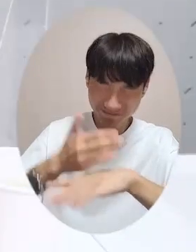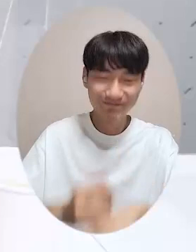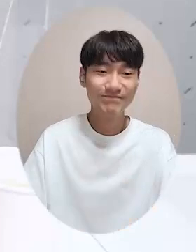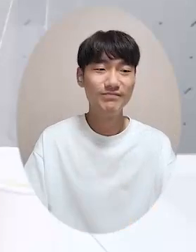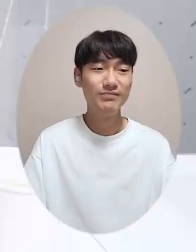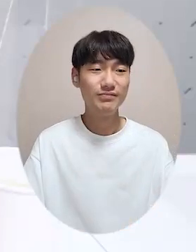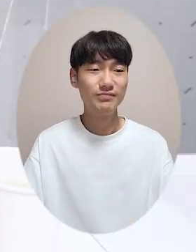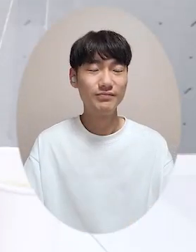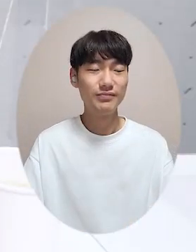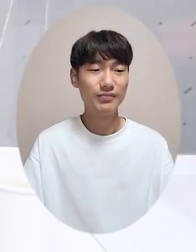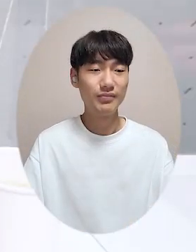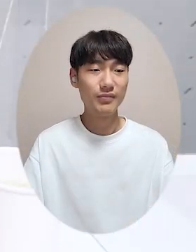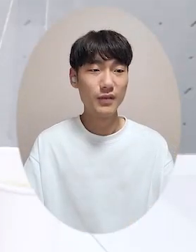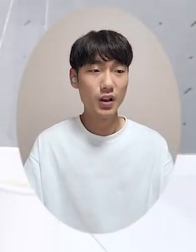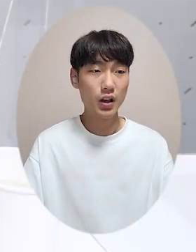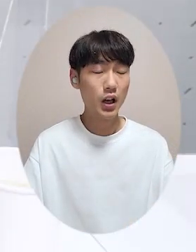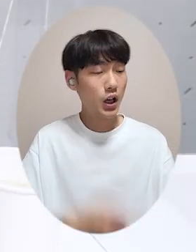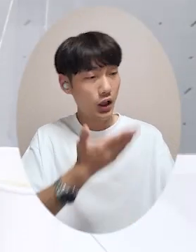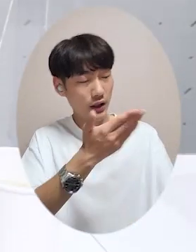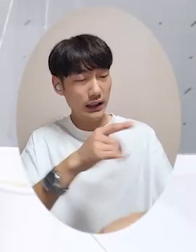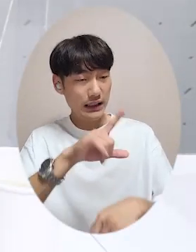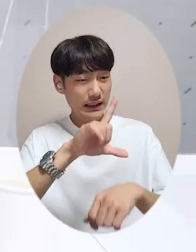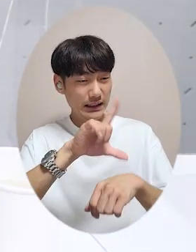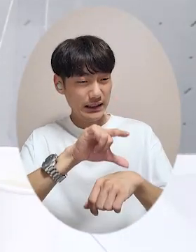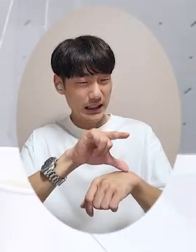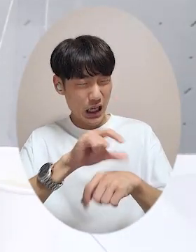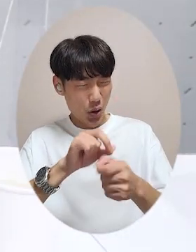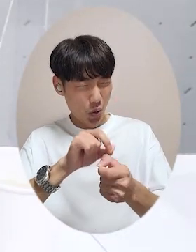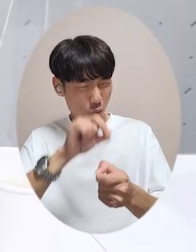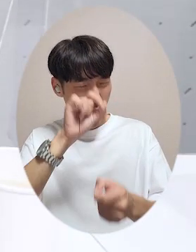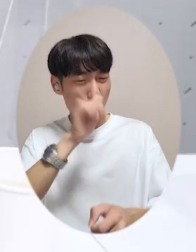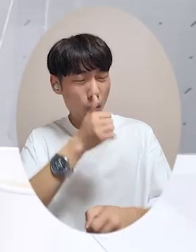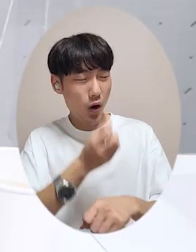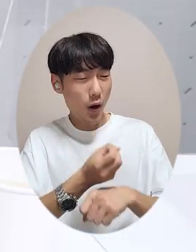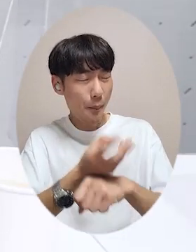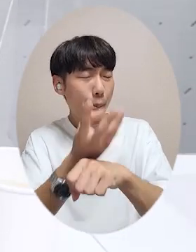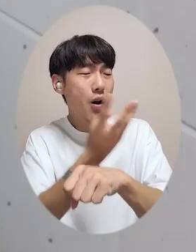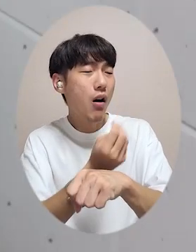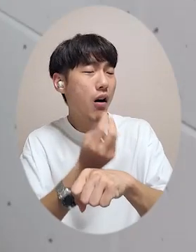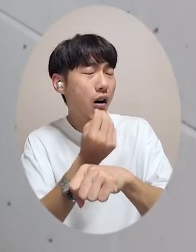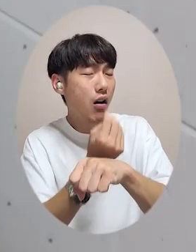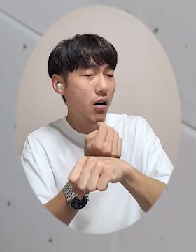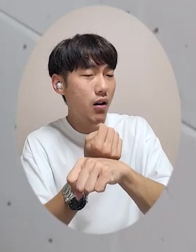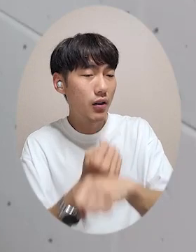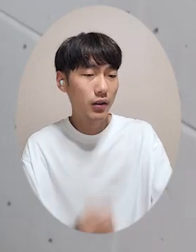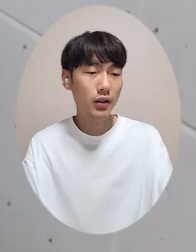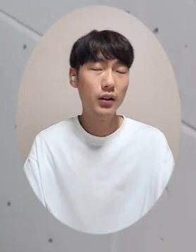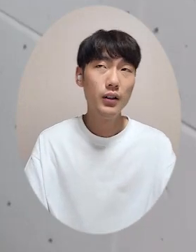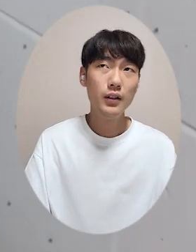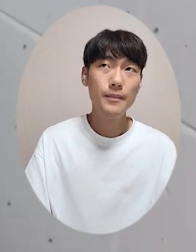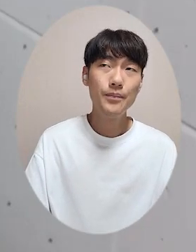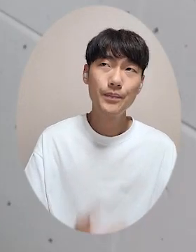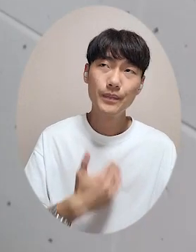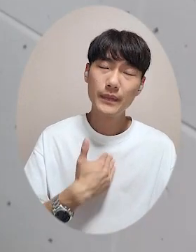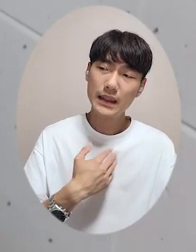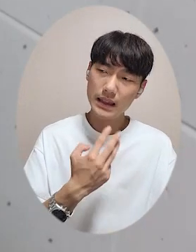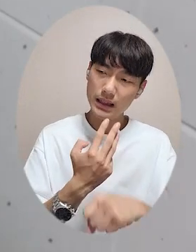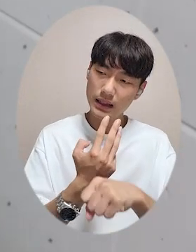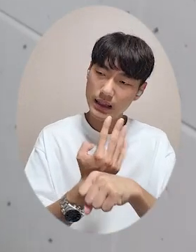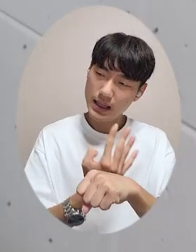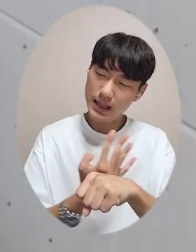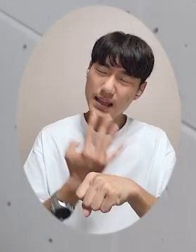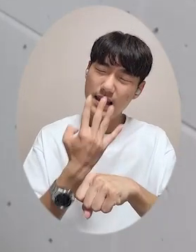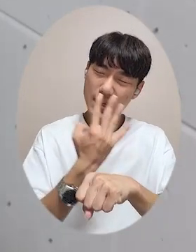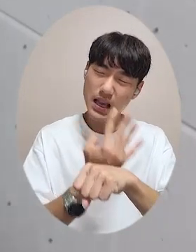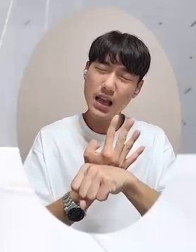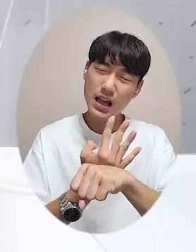최대로 이제 수어 통역을 해 보신 시간이 어느 정도였어요? 저는 한